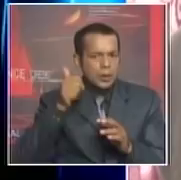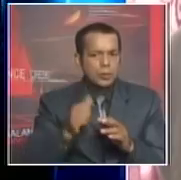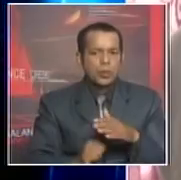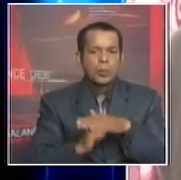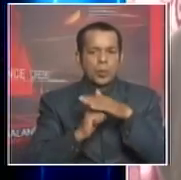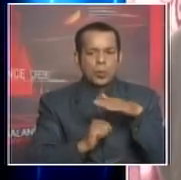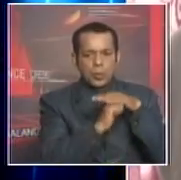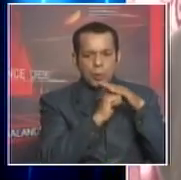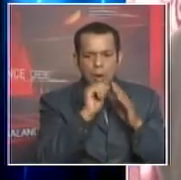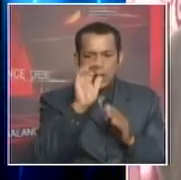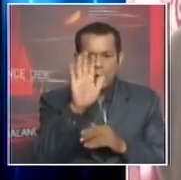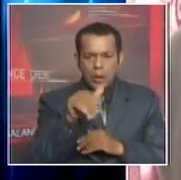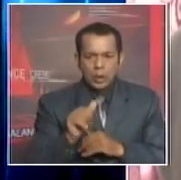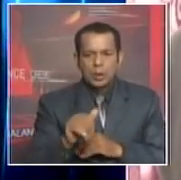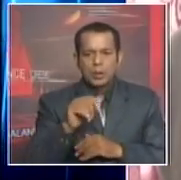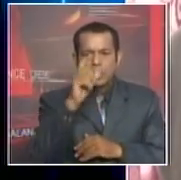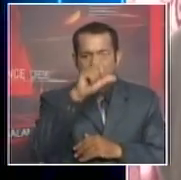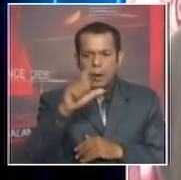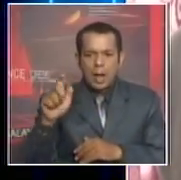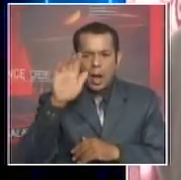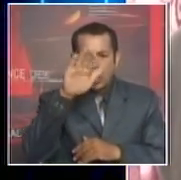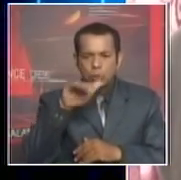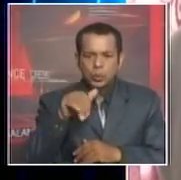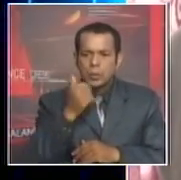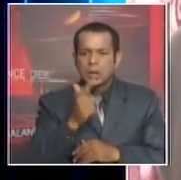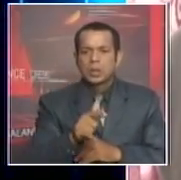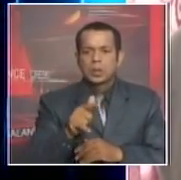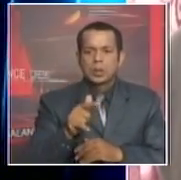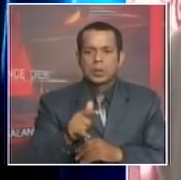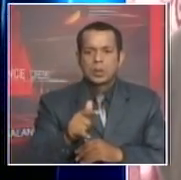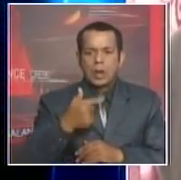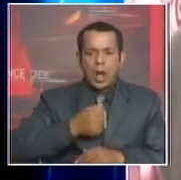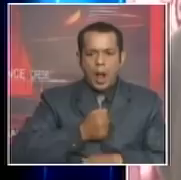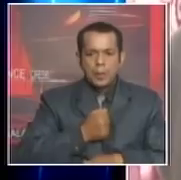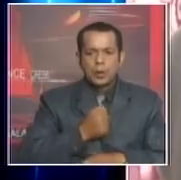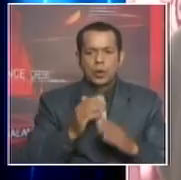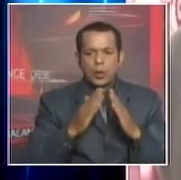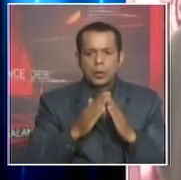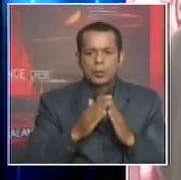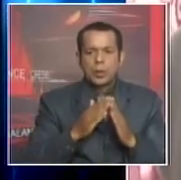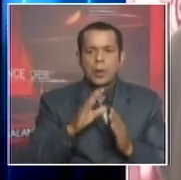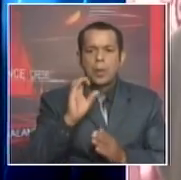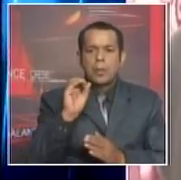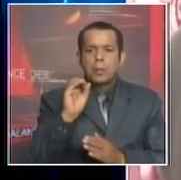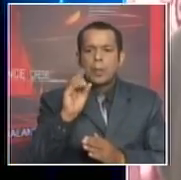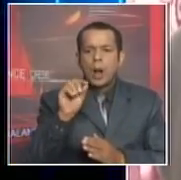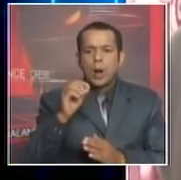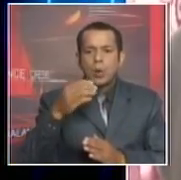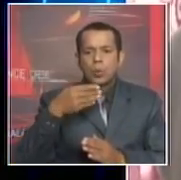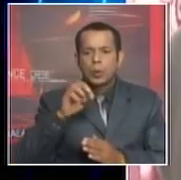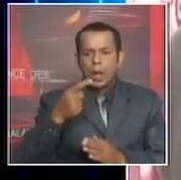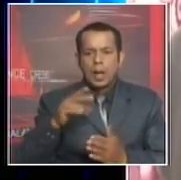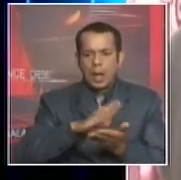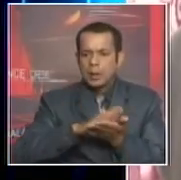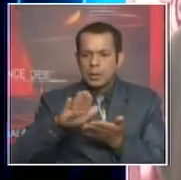प्रमुखहरू हाम्रो देश आउनुहुन्छ भनेपछि स्वाभाविक रूपले हाम्रो आफ्नो घरमा पनि कोही पाहुना आयो भने अलिकति सरसफाई